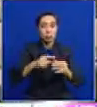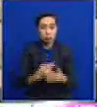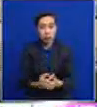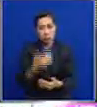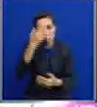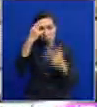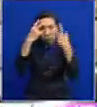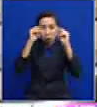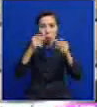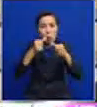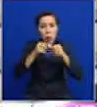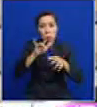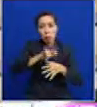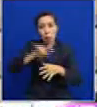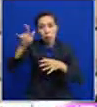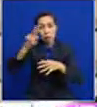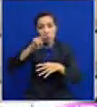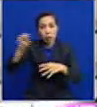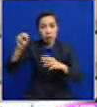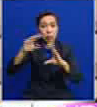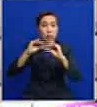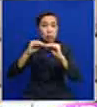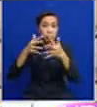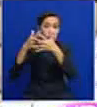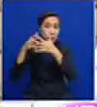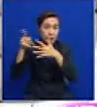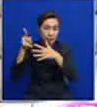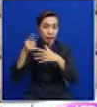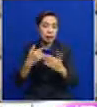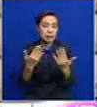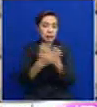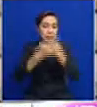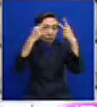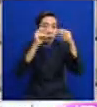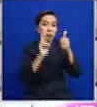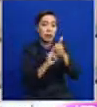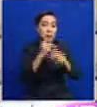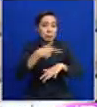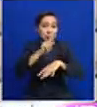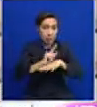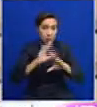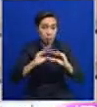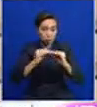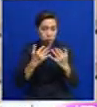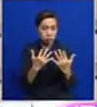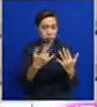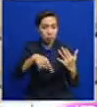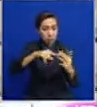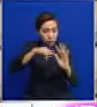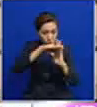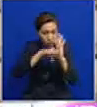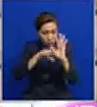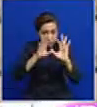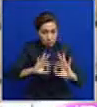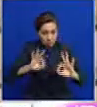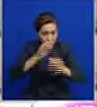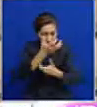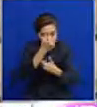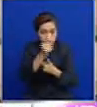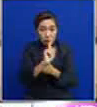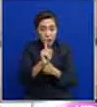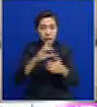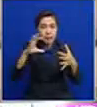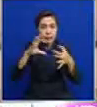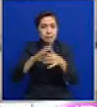ที่เดินทางไปร่วมประชุมสมัชชาสหประชาชาติที่สหรัฐอเมริกาโดยวาระการประชุมที่น่าสนใจค่ะยังคงมีเรื่อง